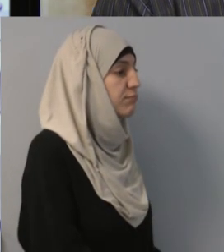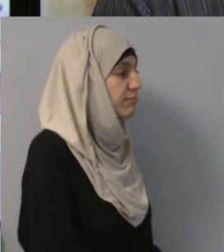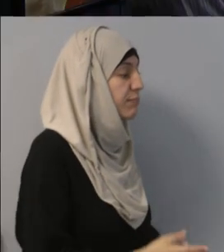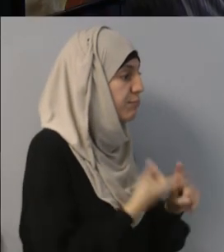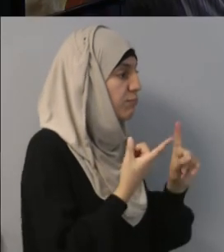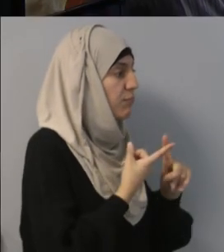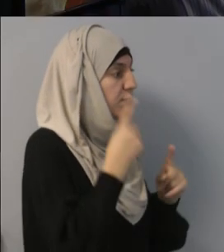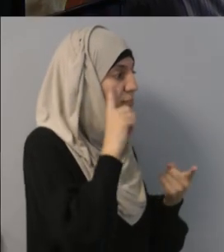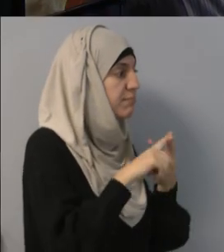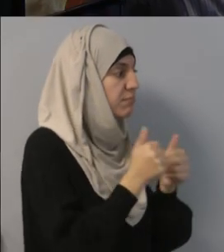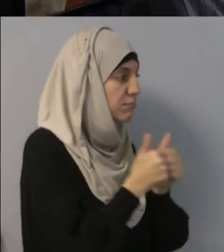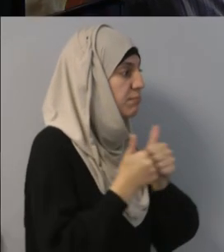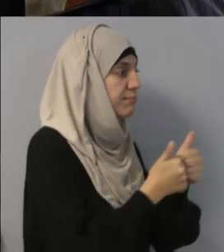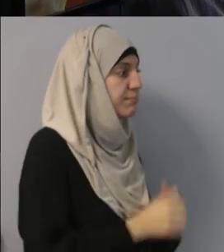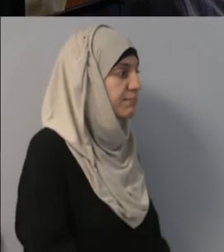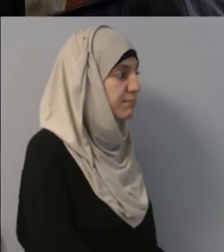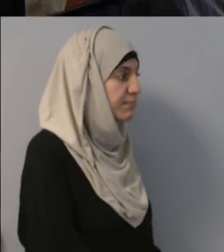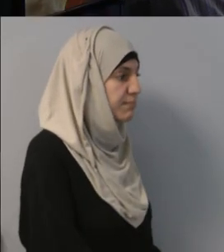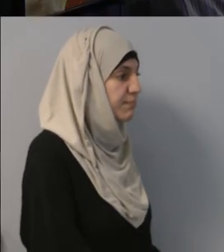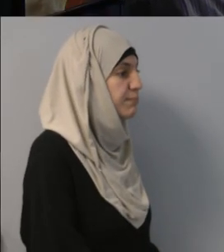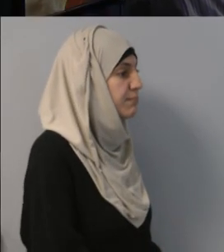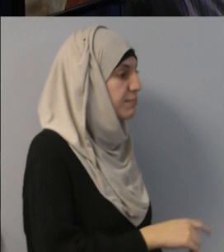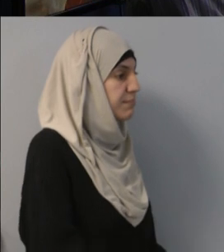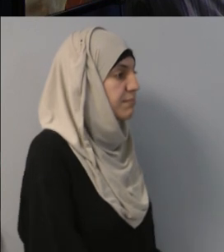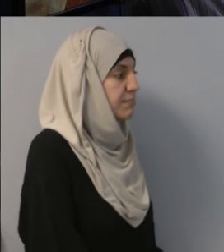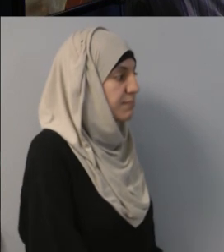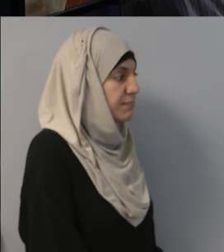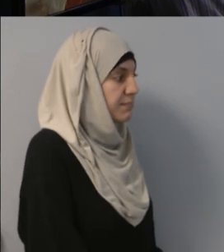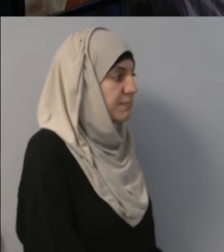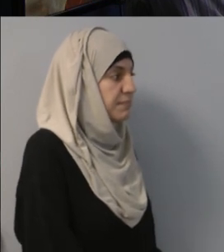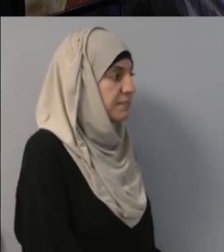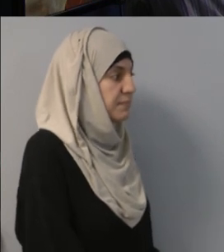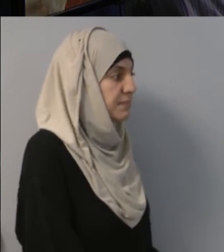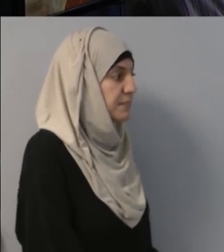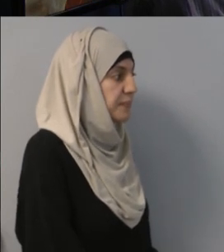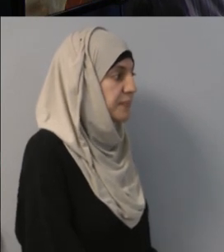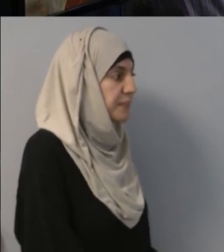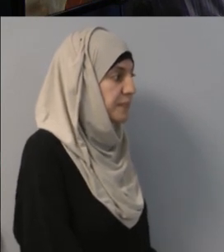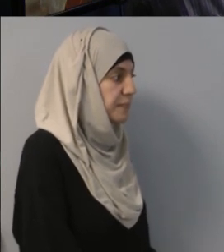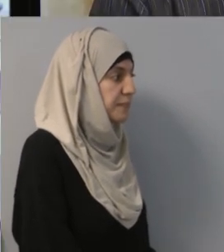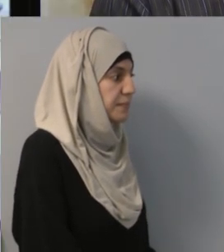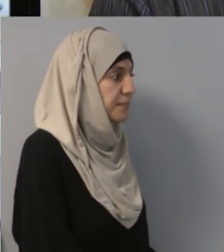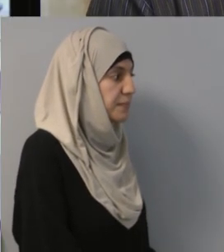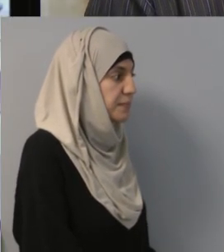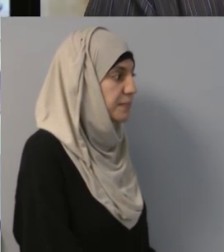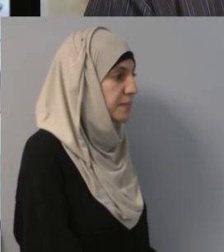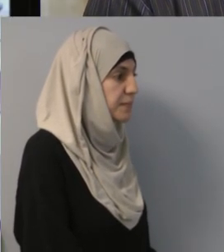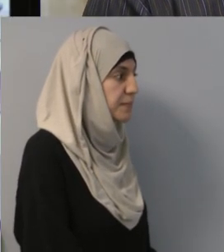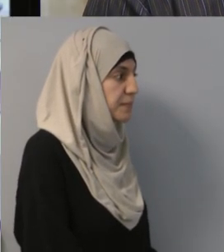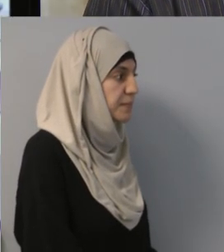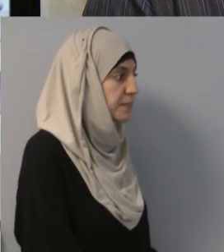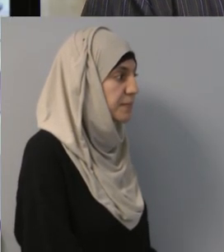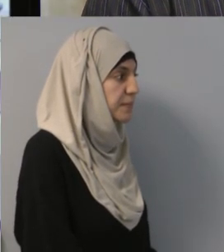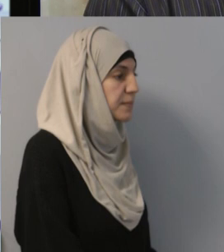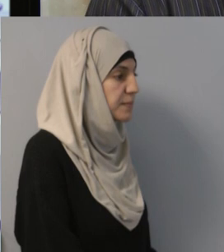même important. D'accord. Alors et ça c'est le premier appel hein, de se rapprocher, enfin que les personnes responsables de nos instances entre